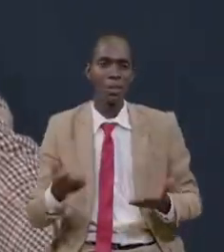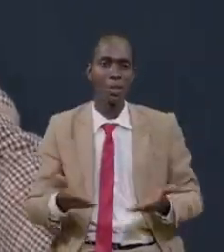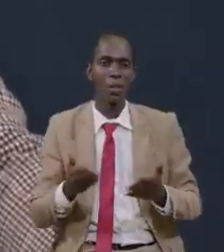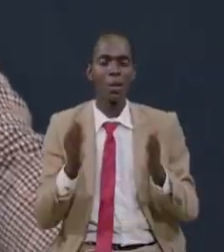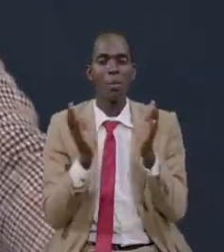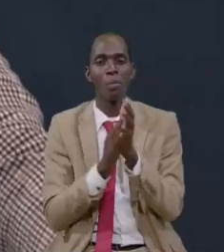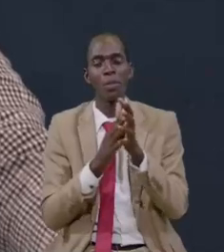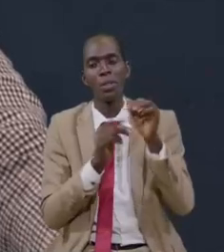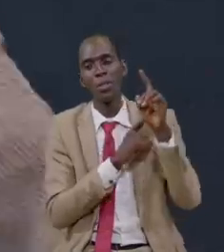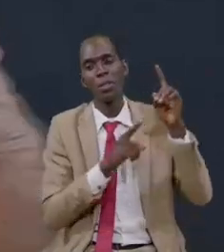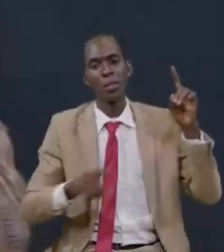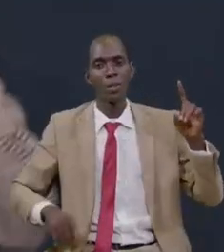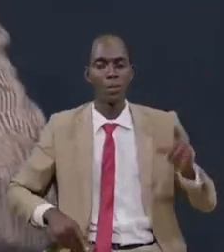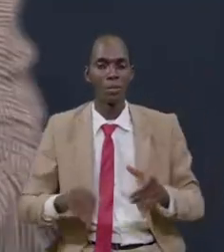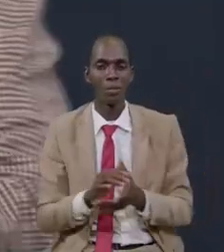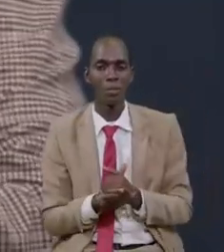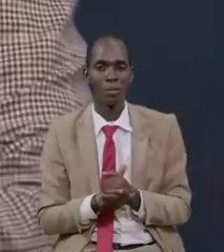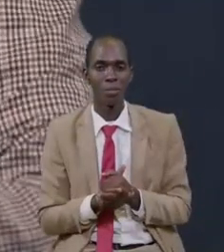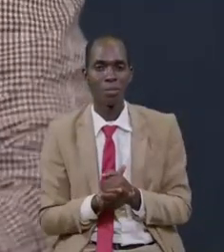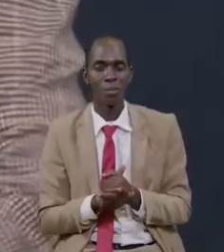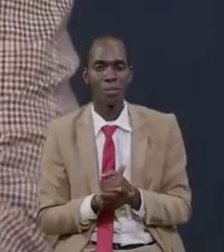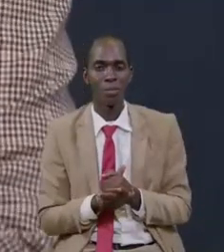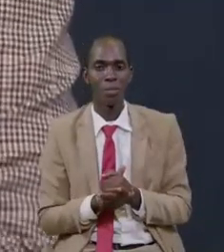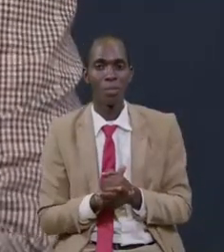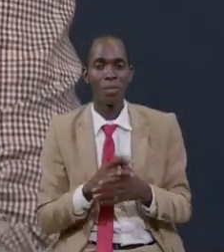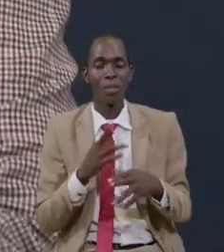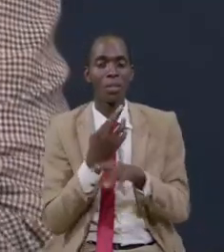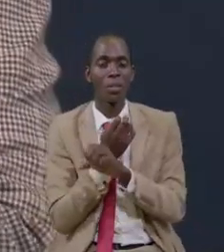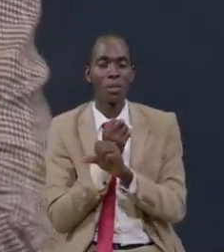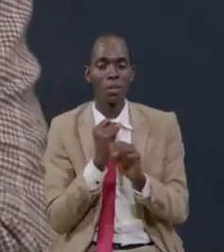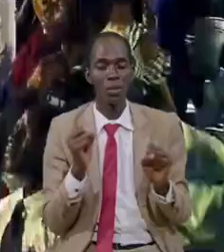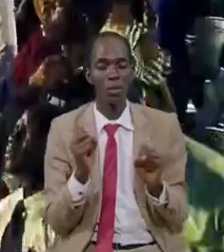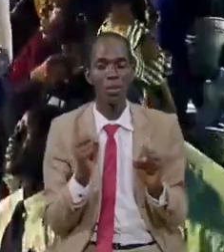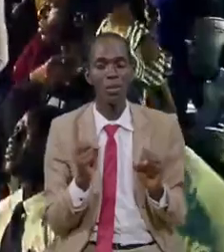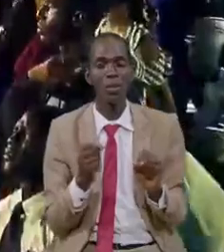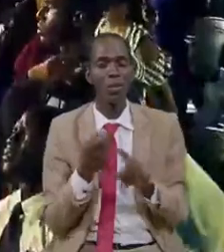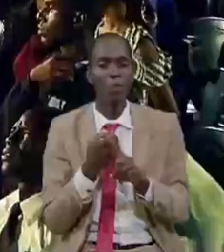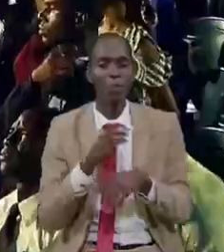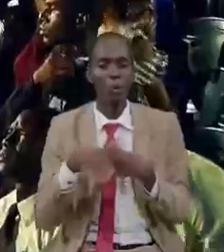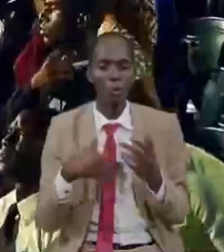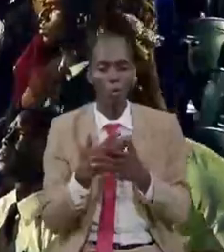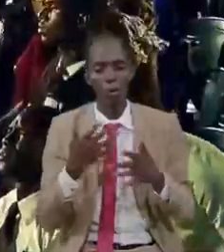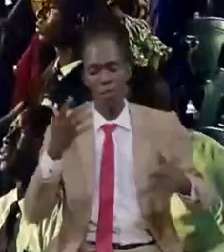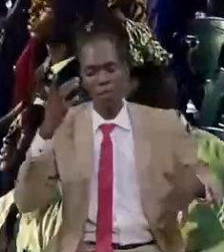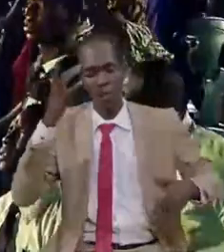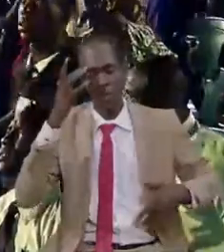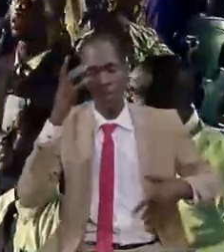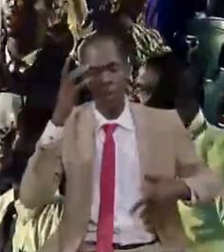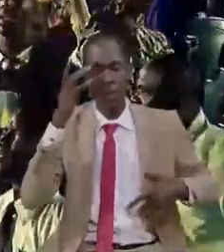Gloire à Dieu. La rédemption de toute maladie.